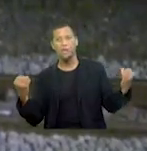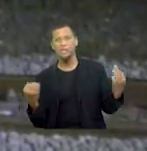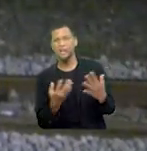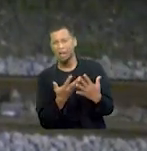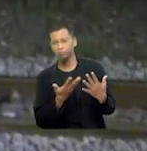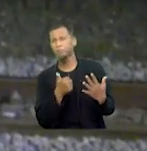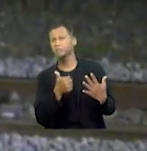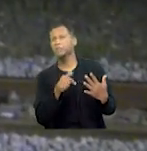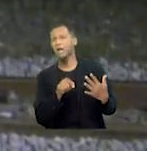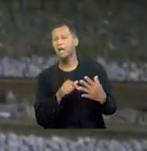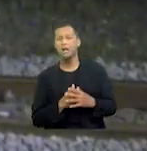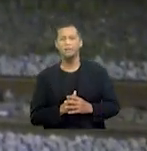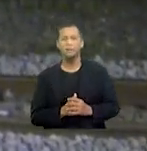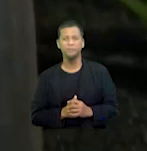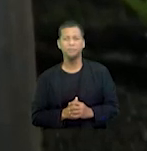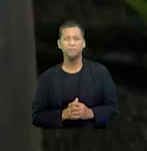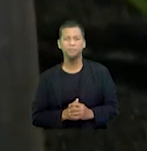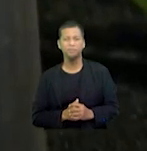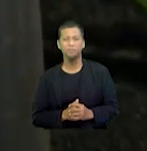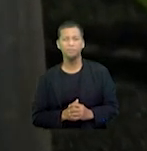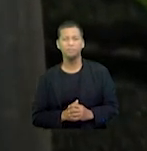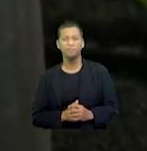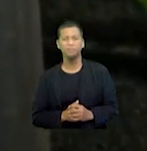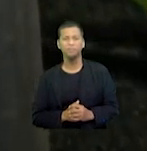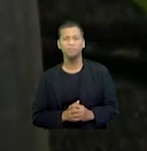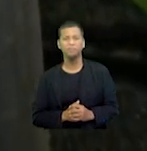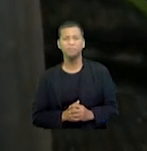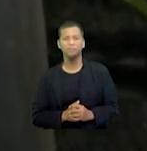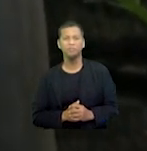Dari Jakarta, Rio Manik melaporkan.